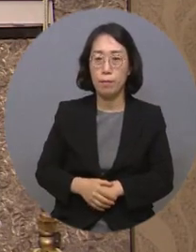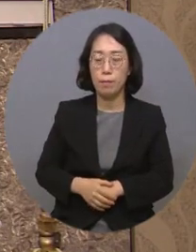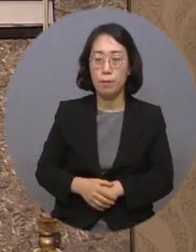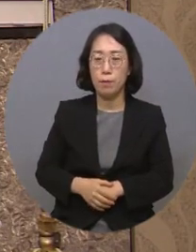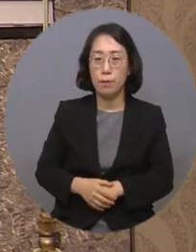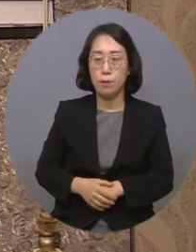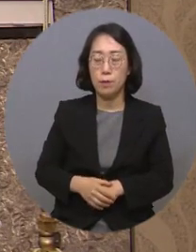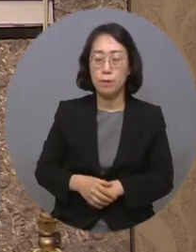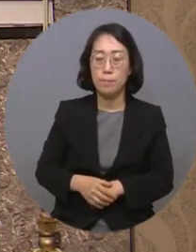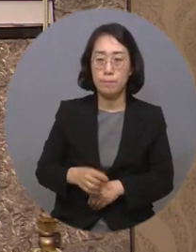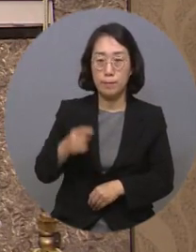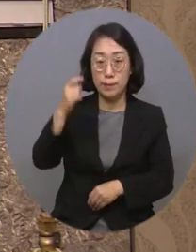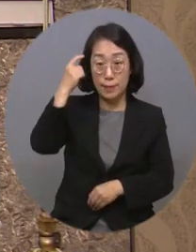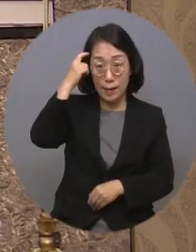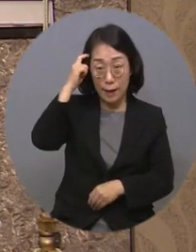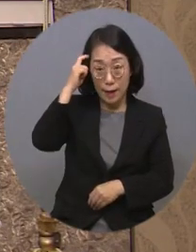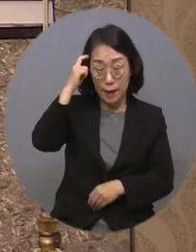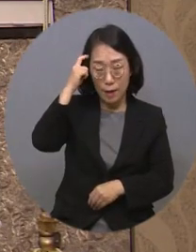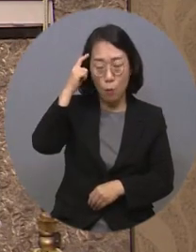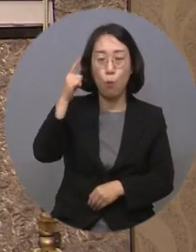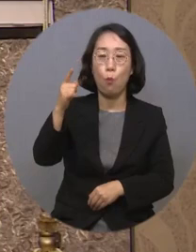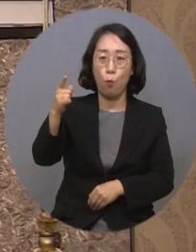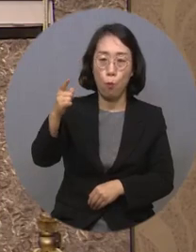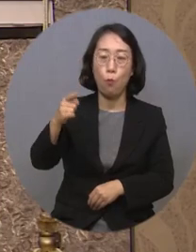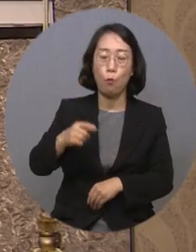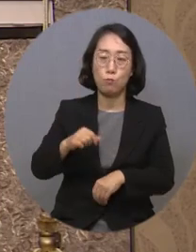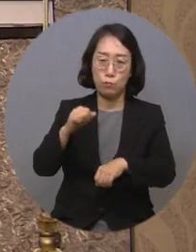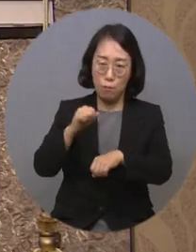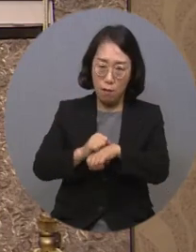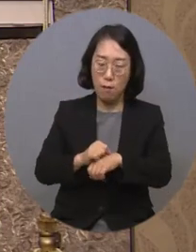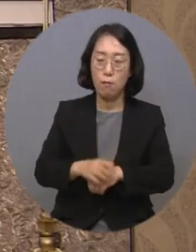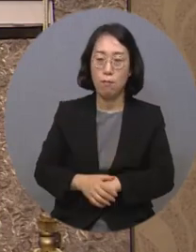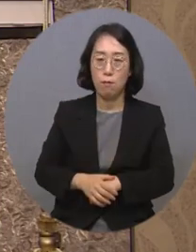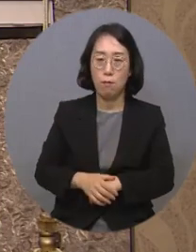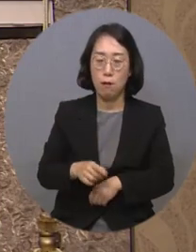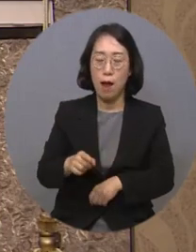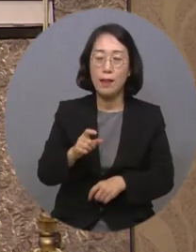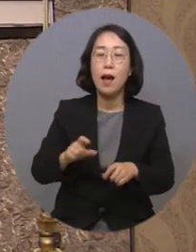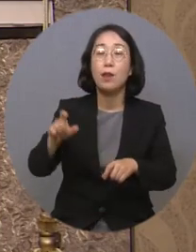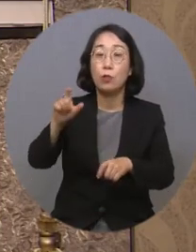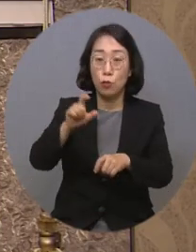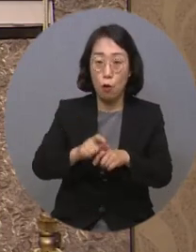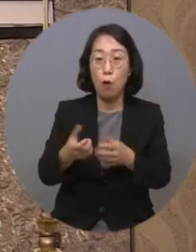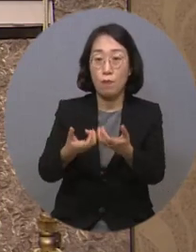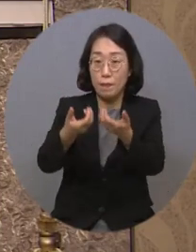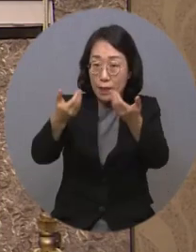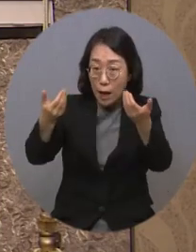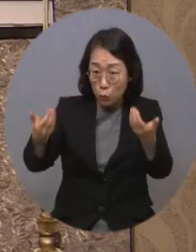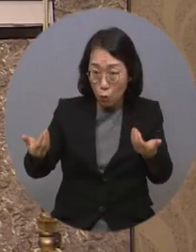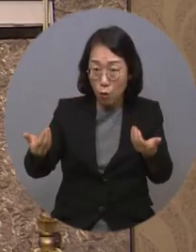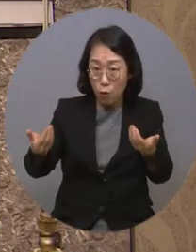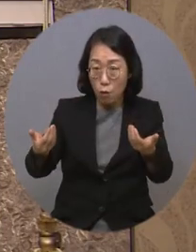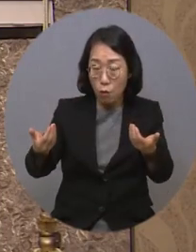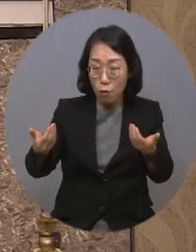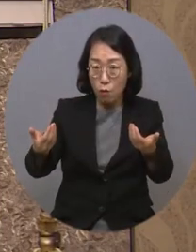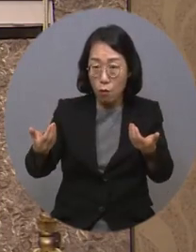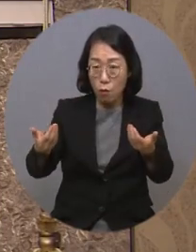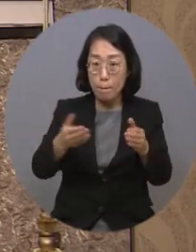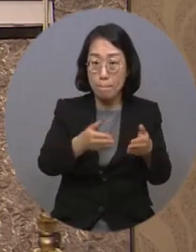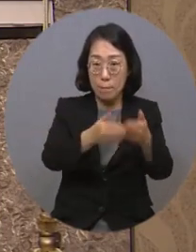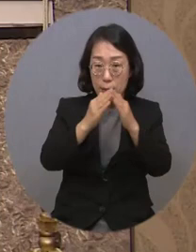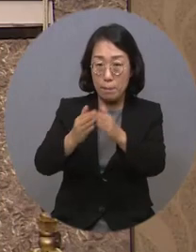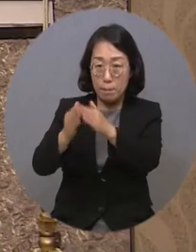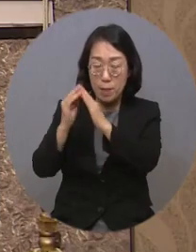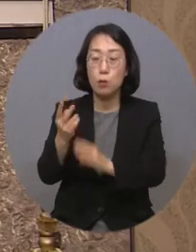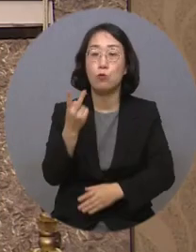주무관이 그래도 생각이 좀 의식 있는 분이었어요. 그래서 야 주간보호 하나를 더 만들면 어떠냐 분소를 그래서 주간보호